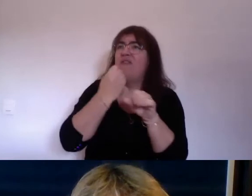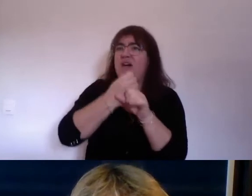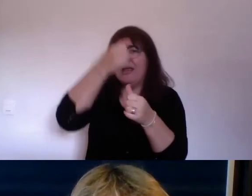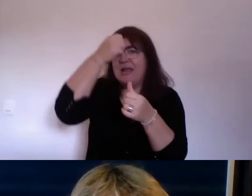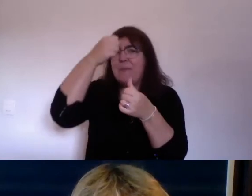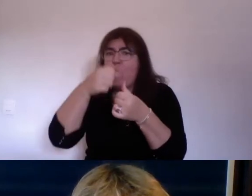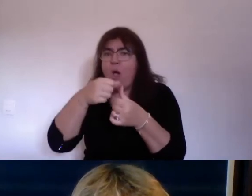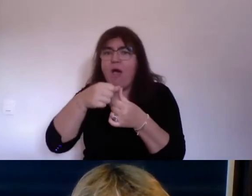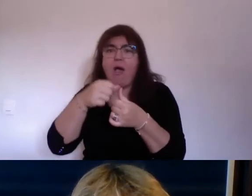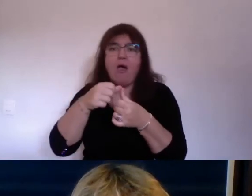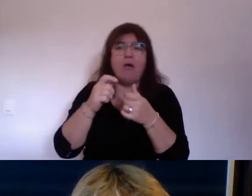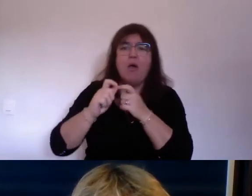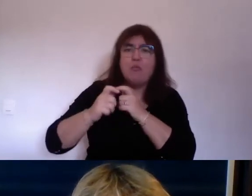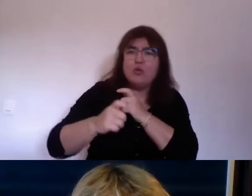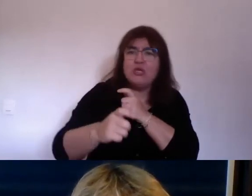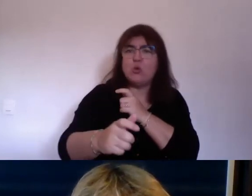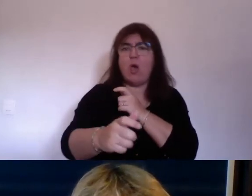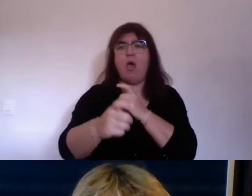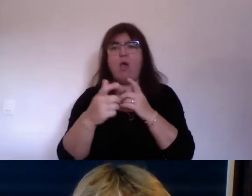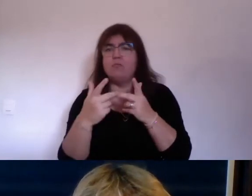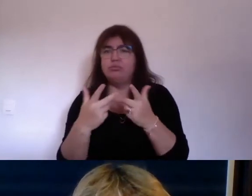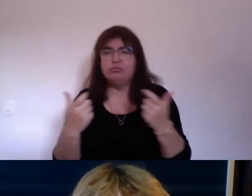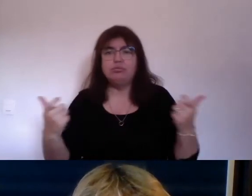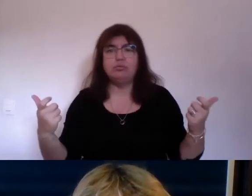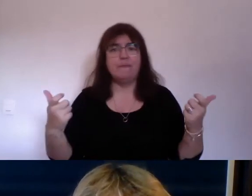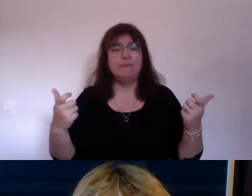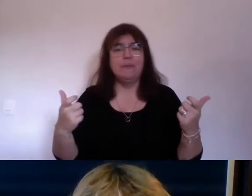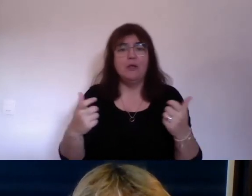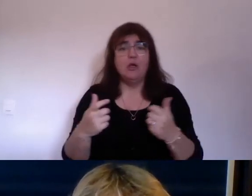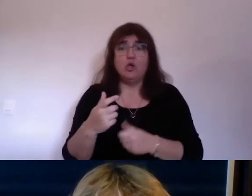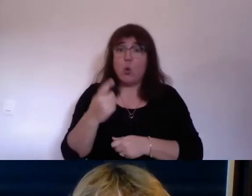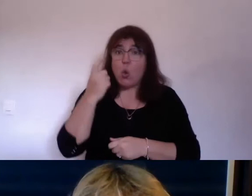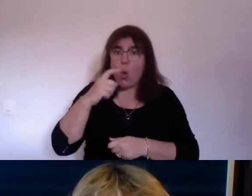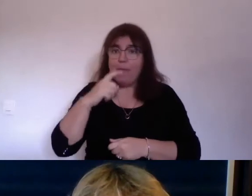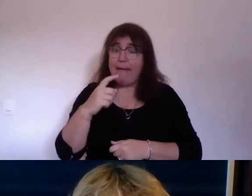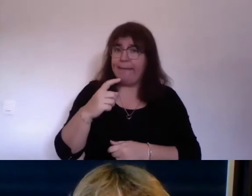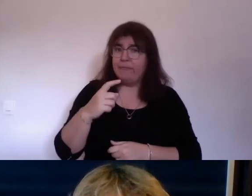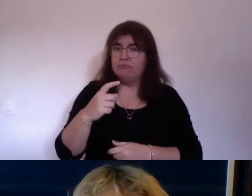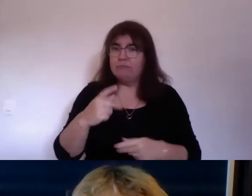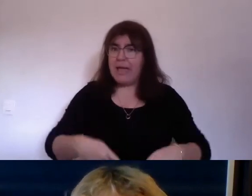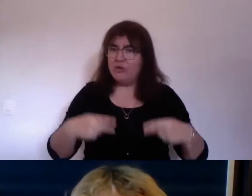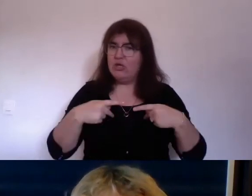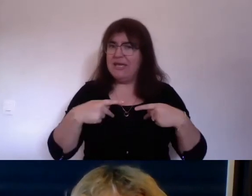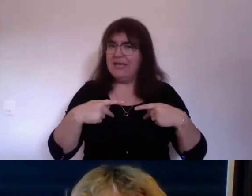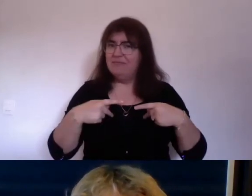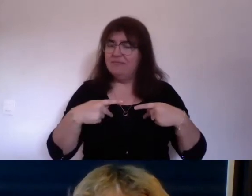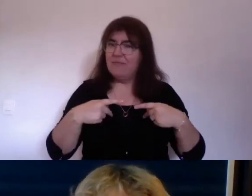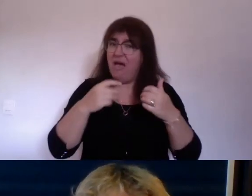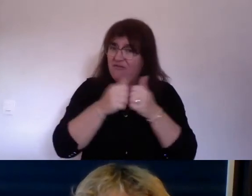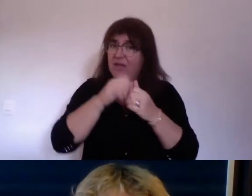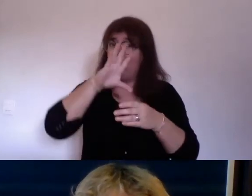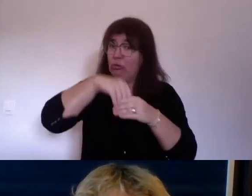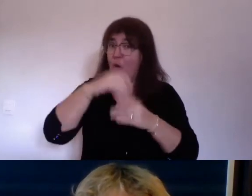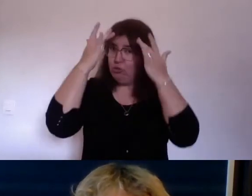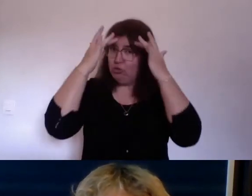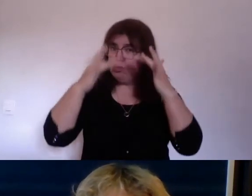mémoires procédurales. Ou voilà. Et donc, on s'est rendu compte que ces ateliers qui avaient une connotation culturelle étaient particulièrement appréciés. Et donc, c'est là qu'on